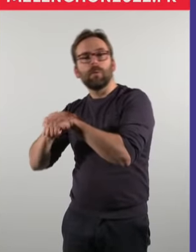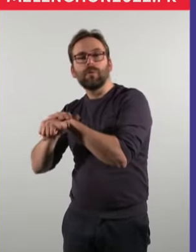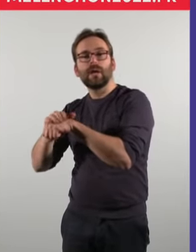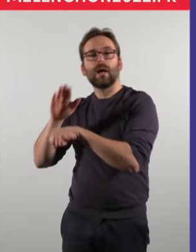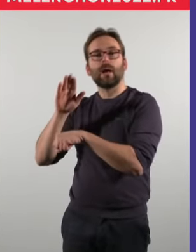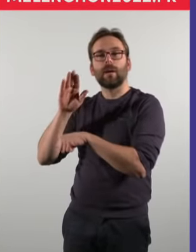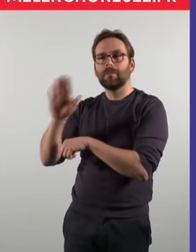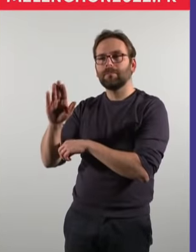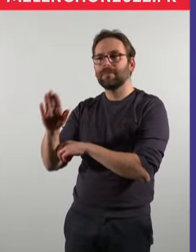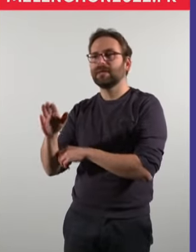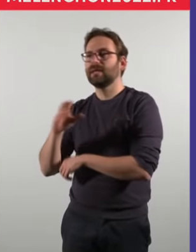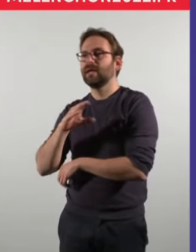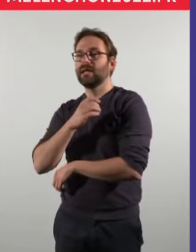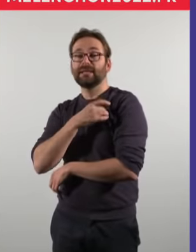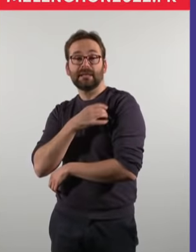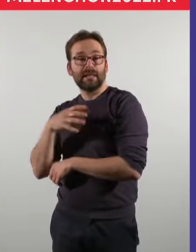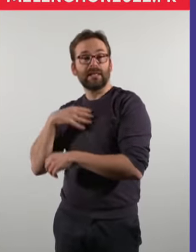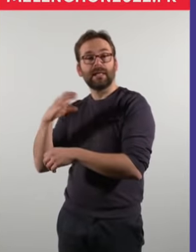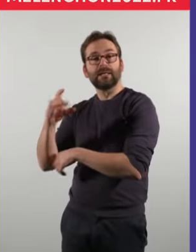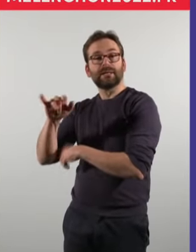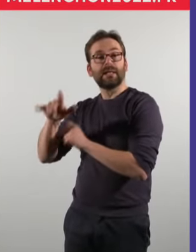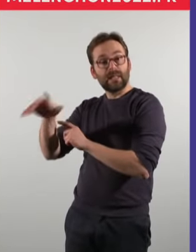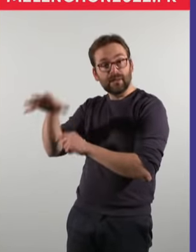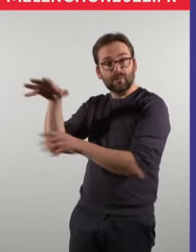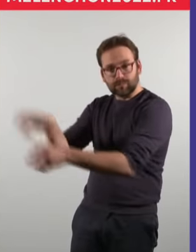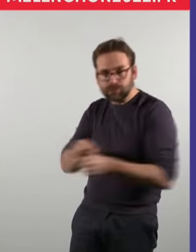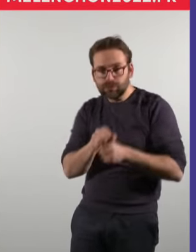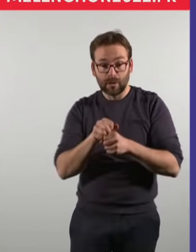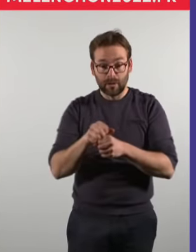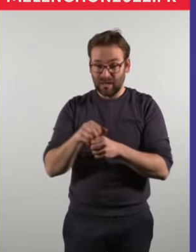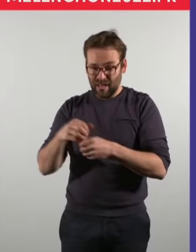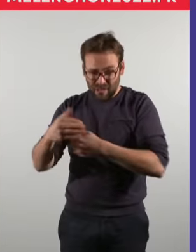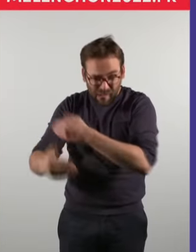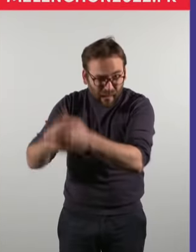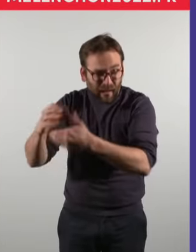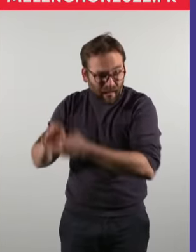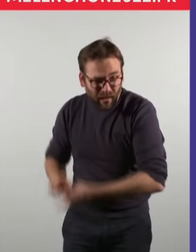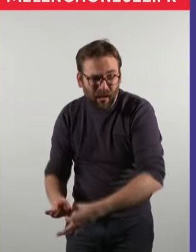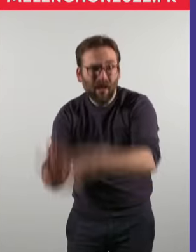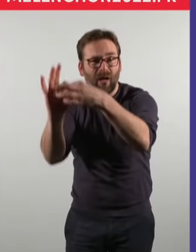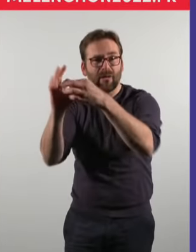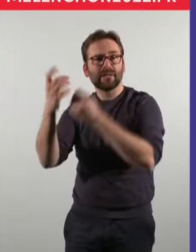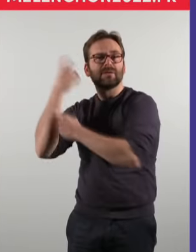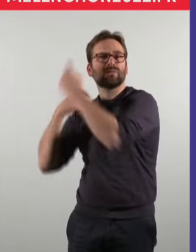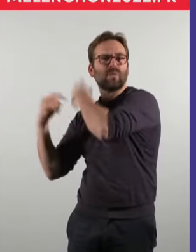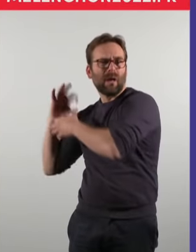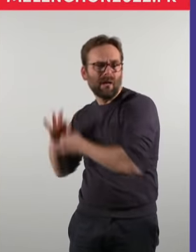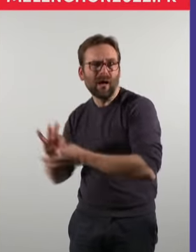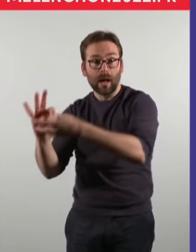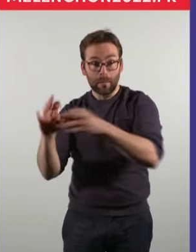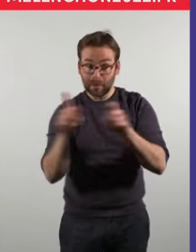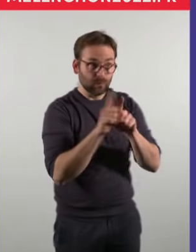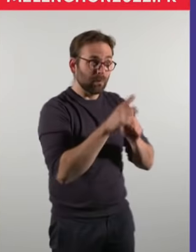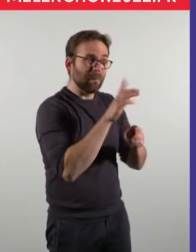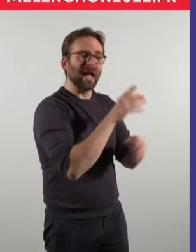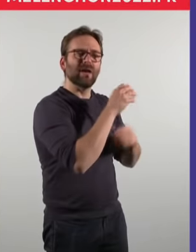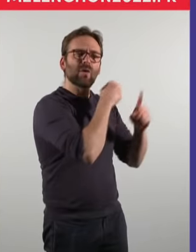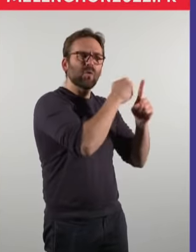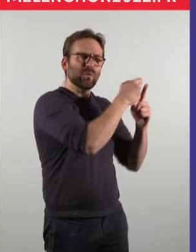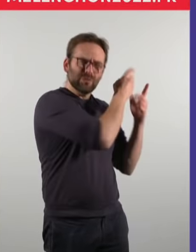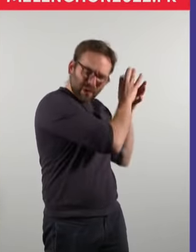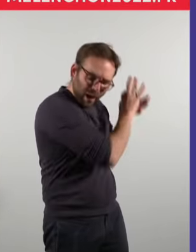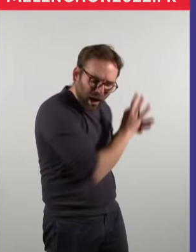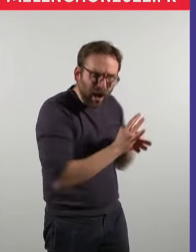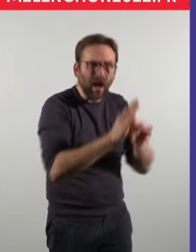eh bien, nous reprenons le fil historique de la gauche française, de la gauche européenne. Nous reprenons ces luttes dans lesquelles je